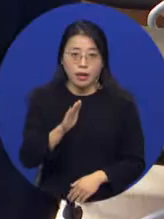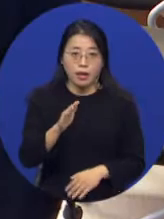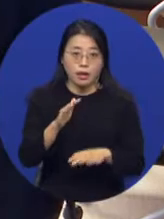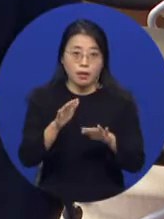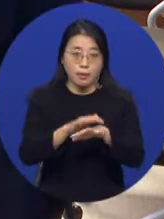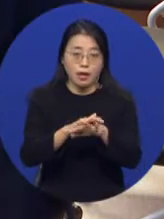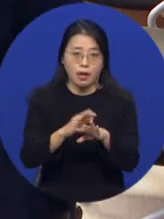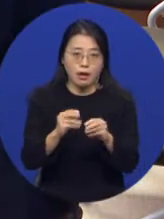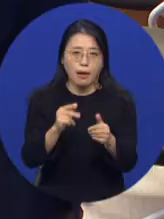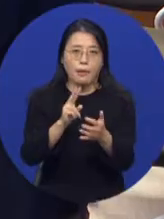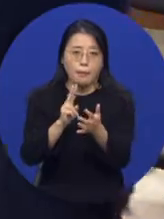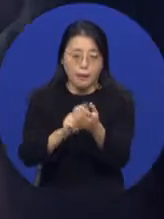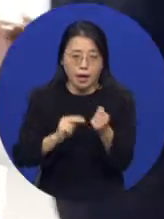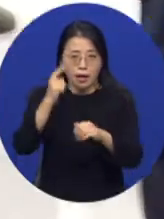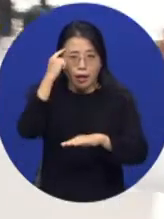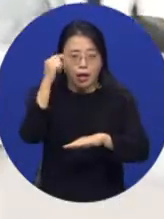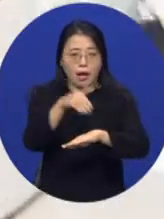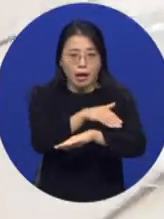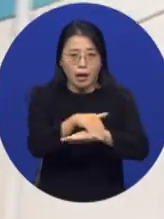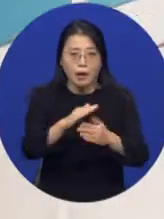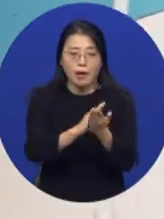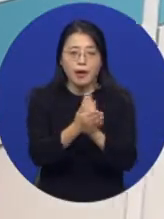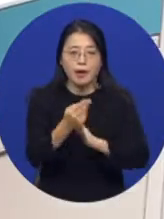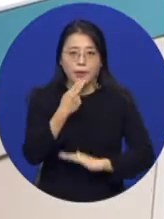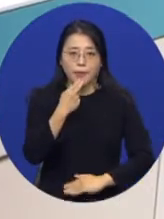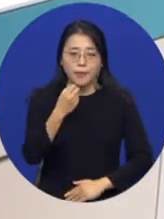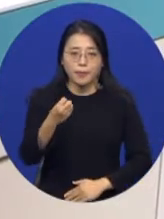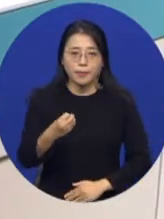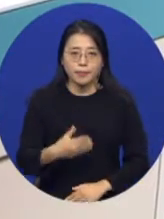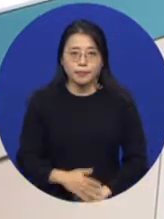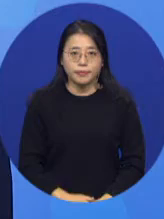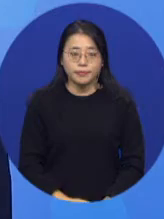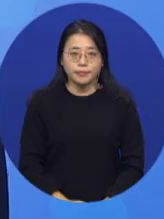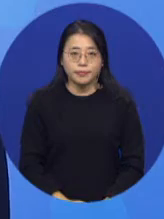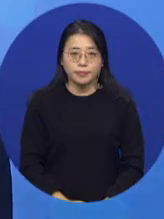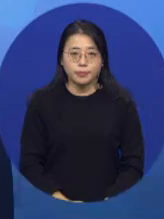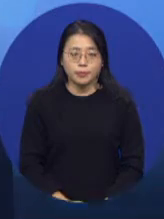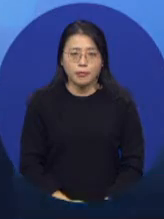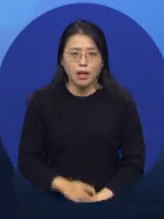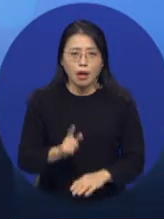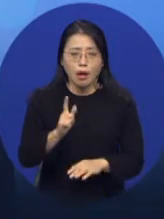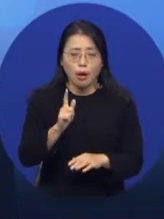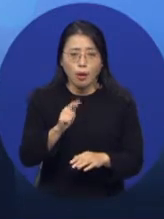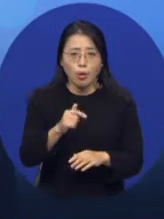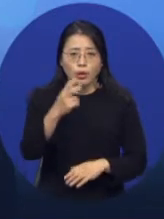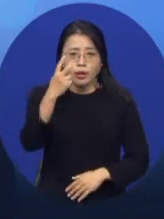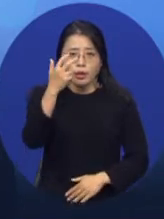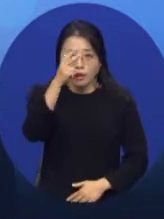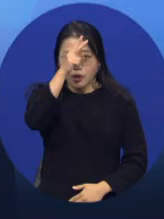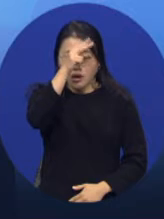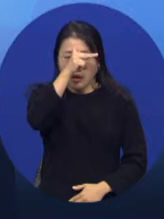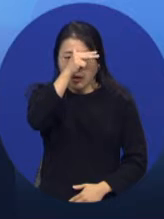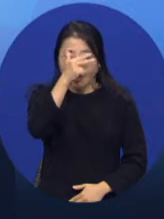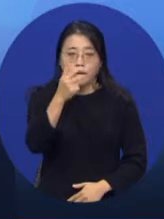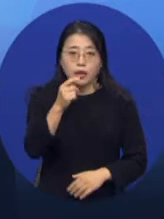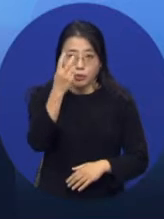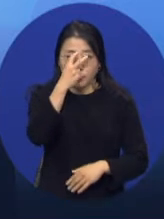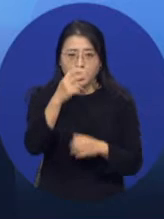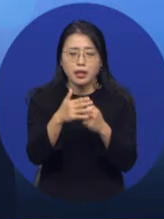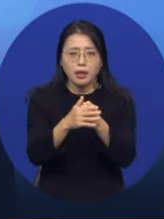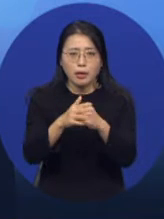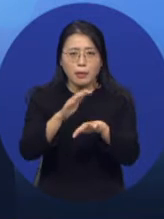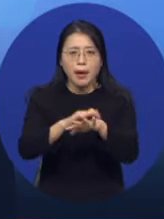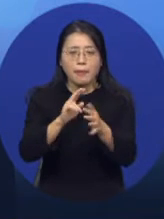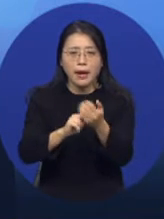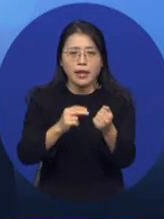처분하겠다는 계획에는 변함이 없다고 밝혔습니다. 형사 절차가 처분을 좀 어렵게 하는 면이 있어서요. 일단